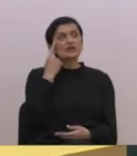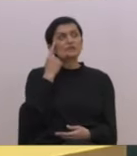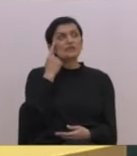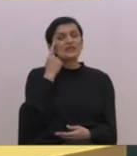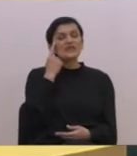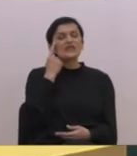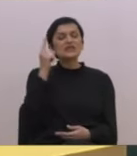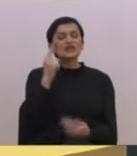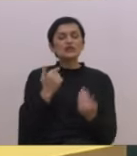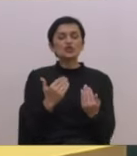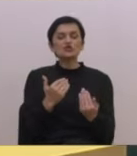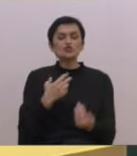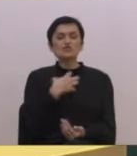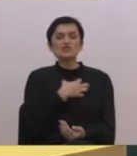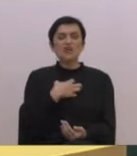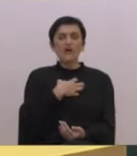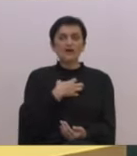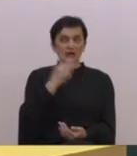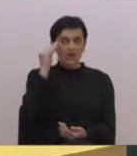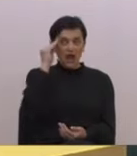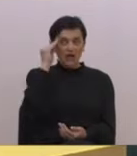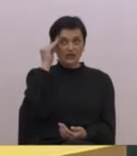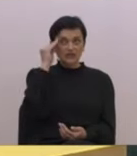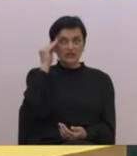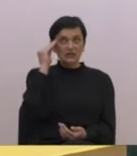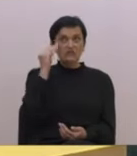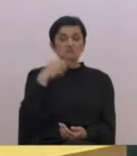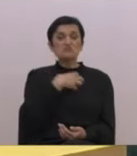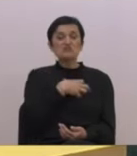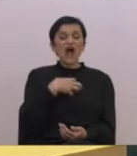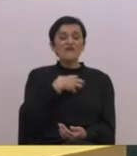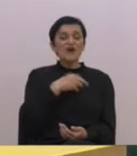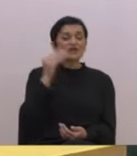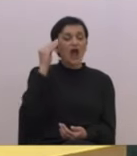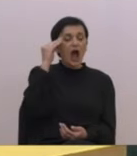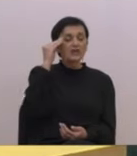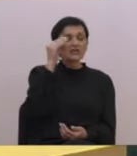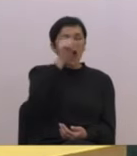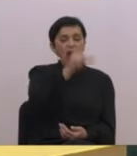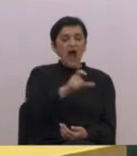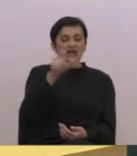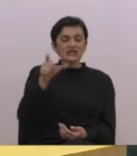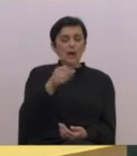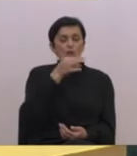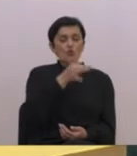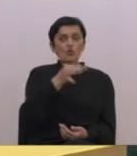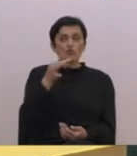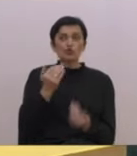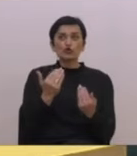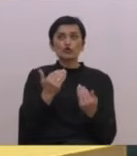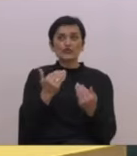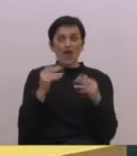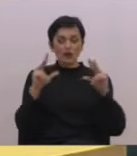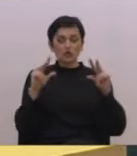იდეოლოგიების მთავარი არსი? მთავარი არსი არის იმაში, რომ ადამიანებს უთხრას, რომ თქვენი